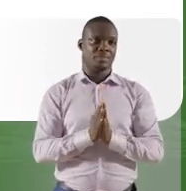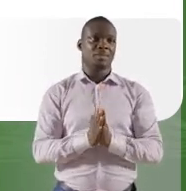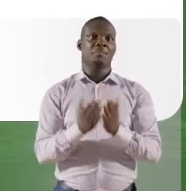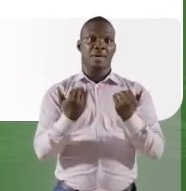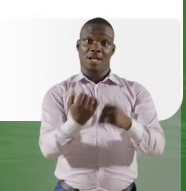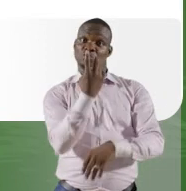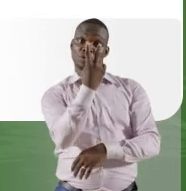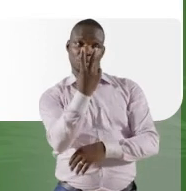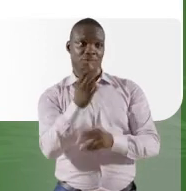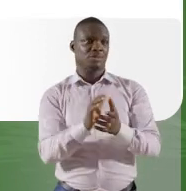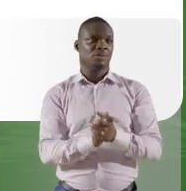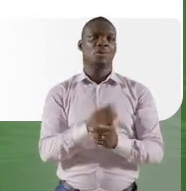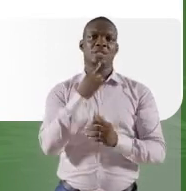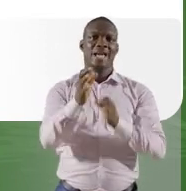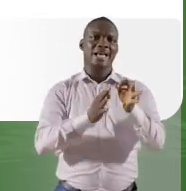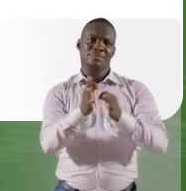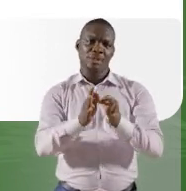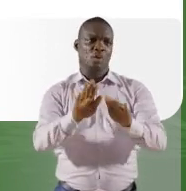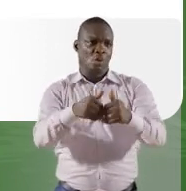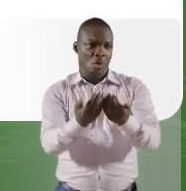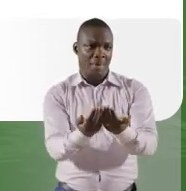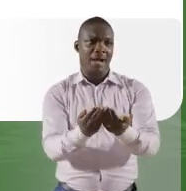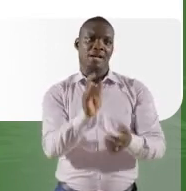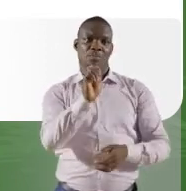Justifie que les points B,